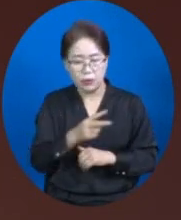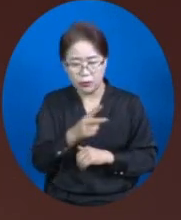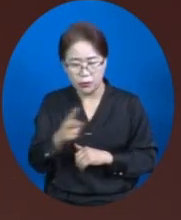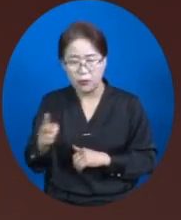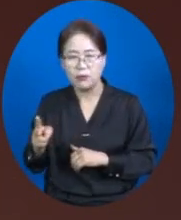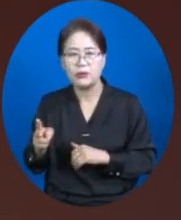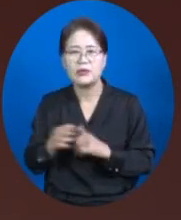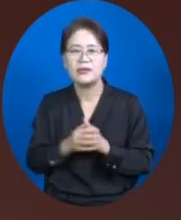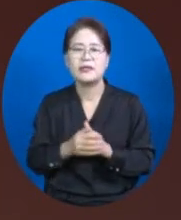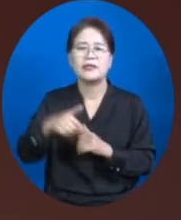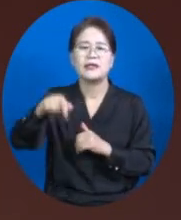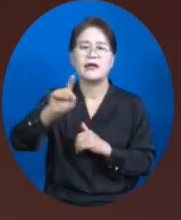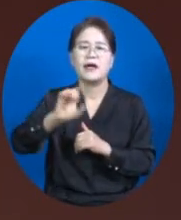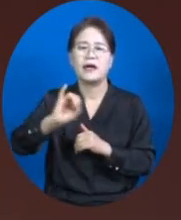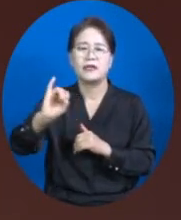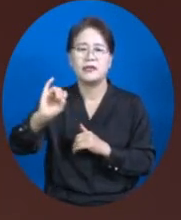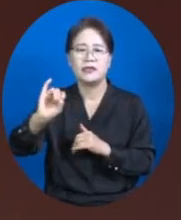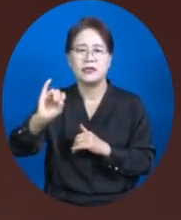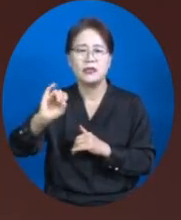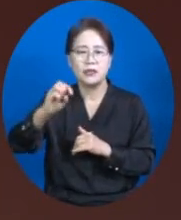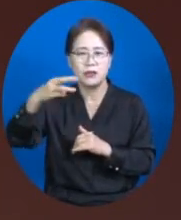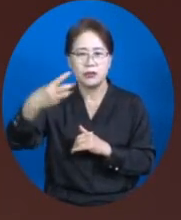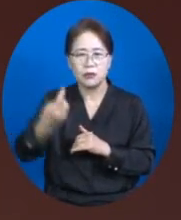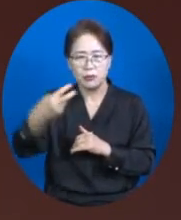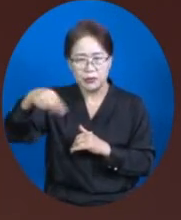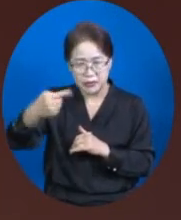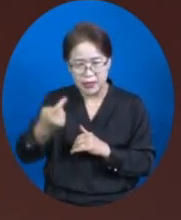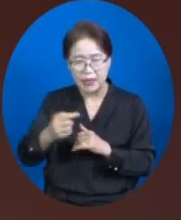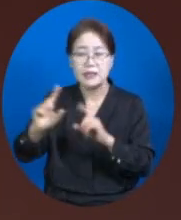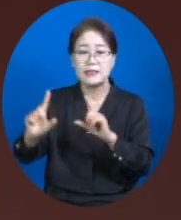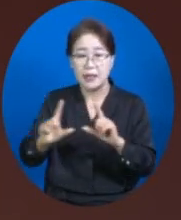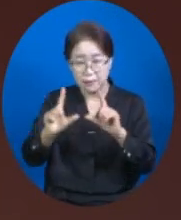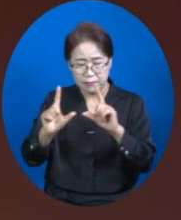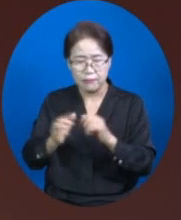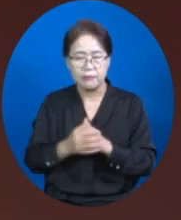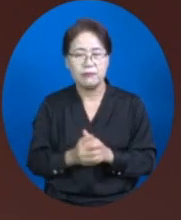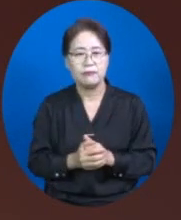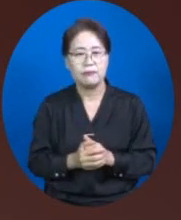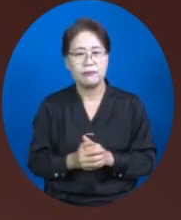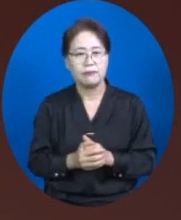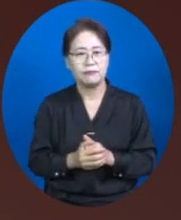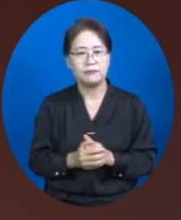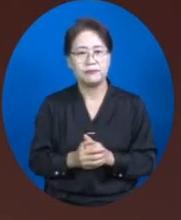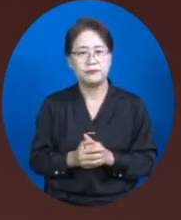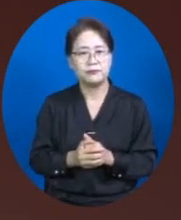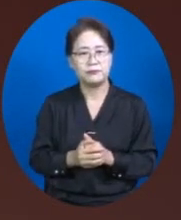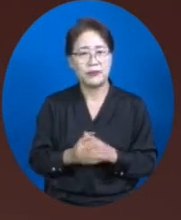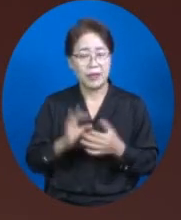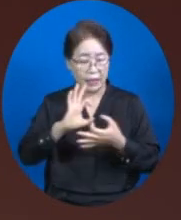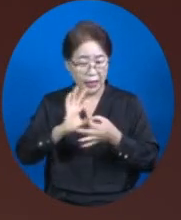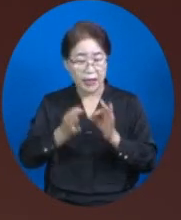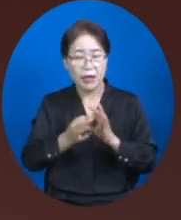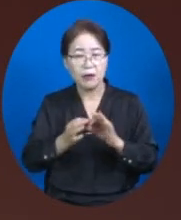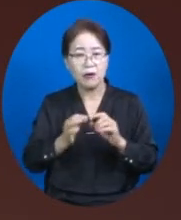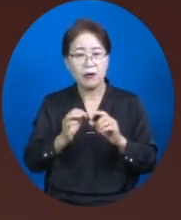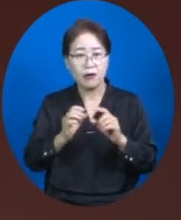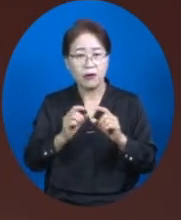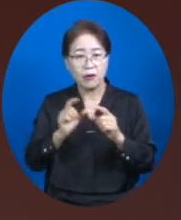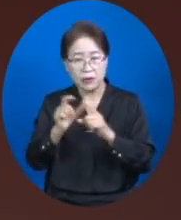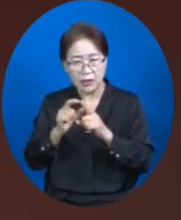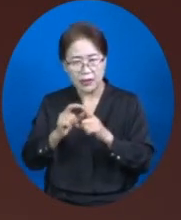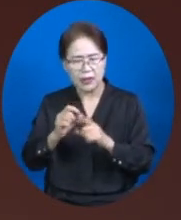바로 카이로스의 시간을 살아가는 것입니다 원래 카이로스라고 하는 헬라어 단어는